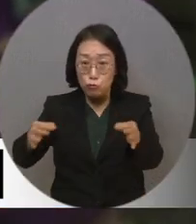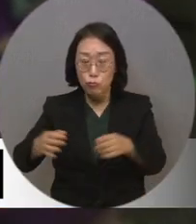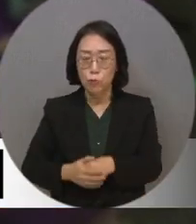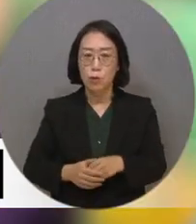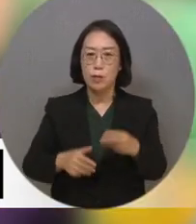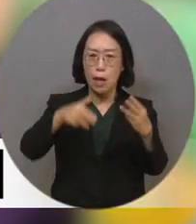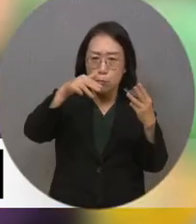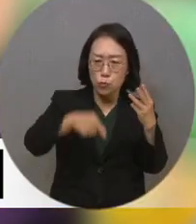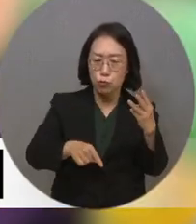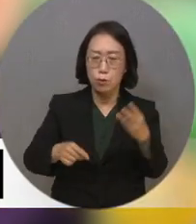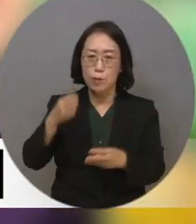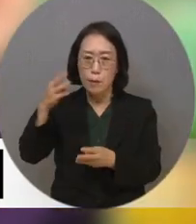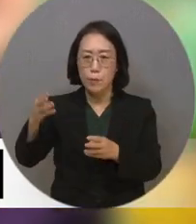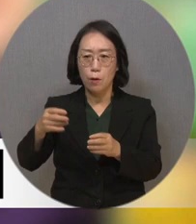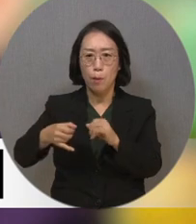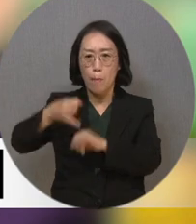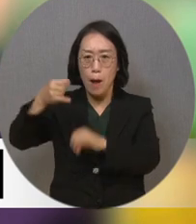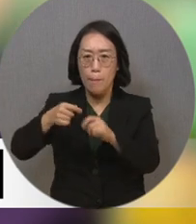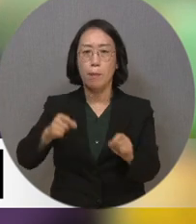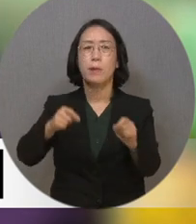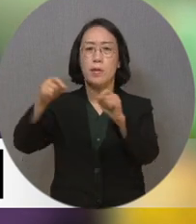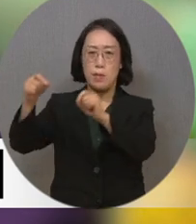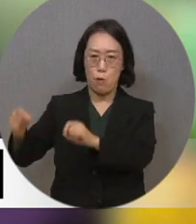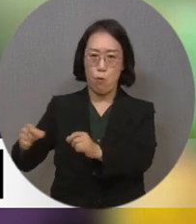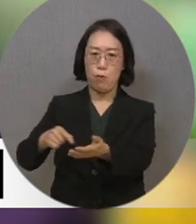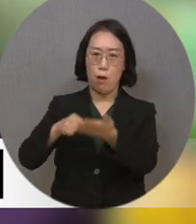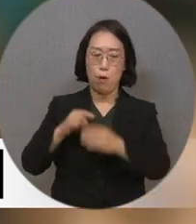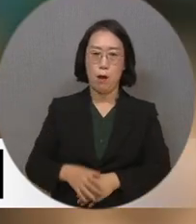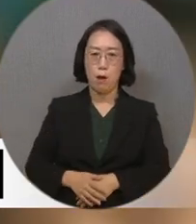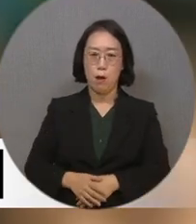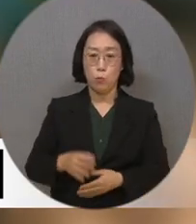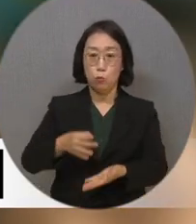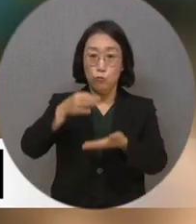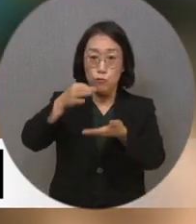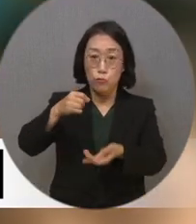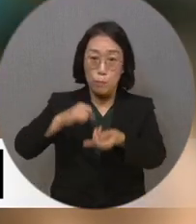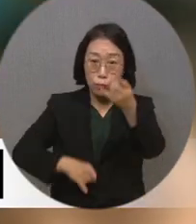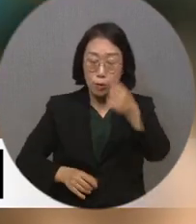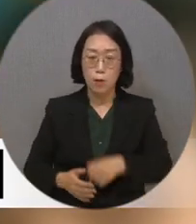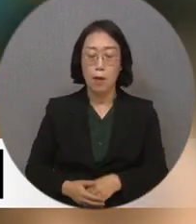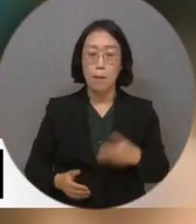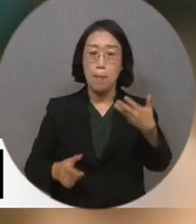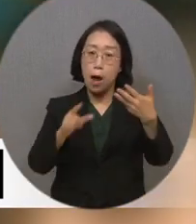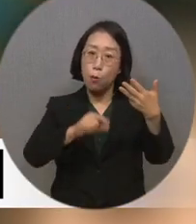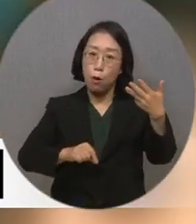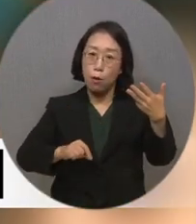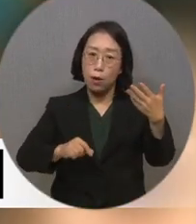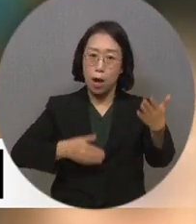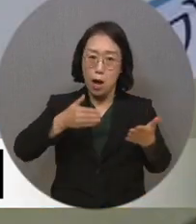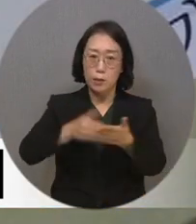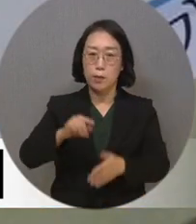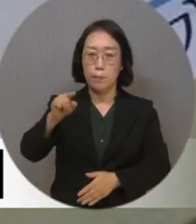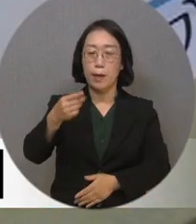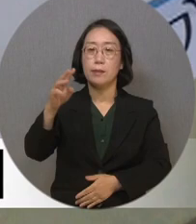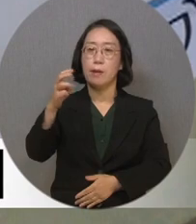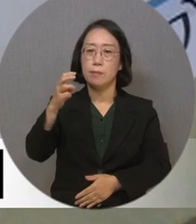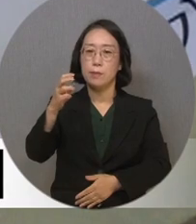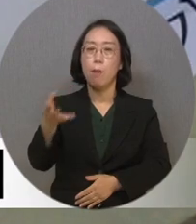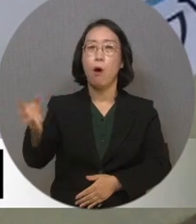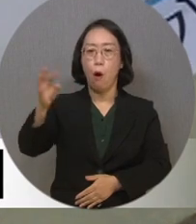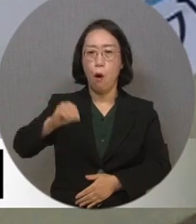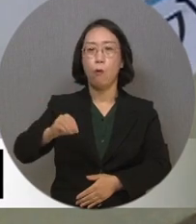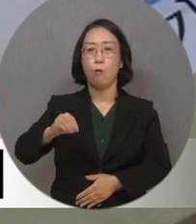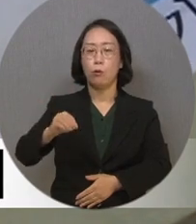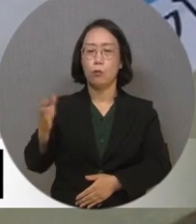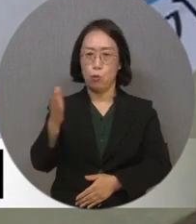3개월간 밀린 것으로 드러났습니다 미지급액은 지난 8월 기준 약 134억 원에 달합니다